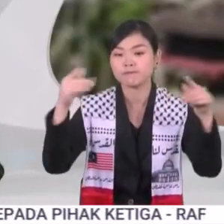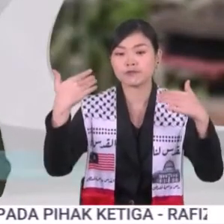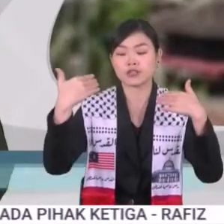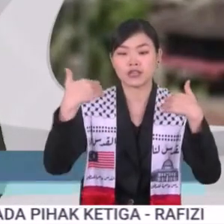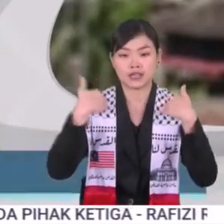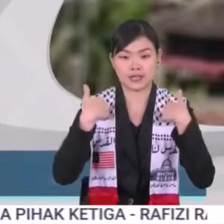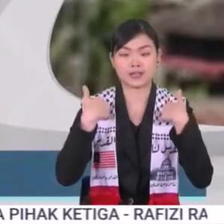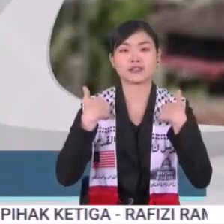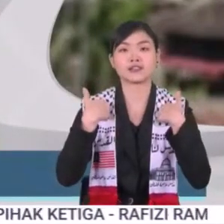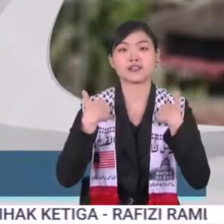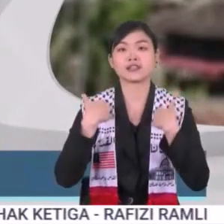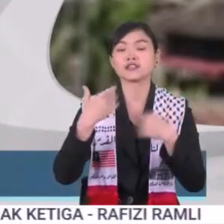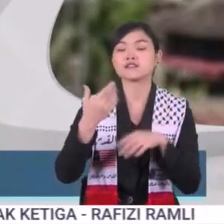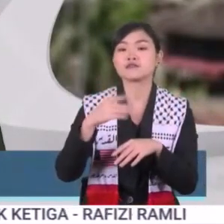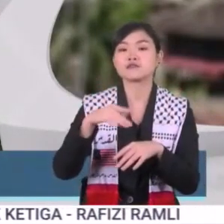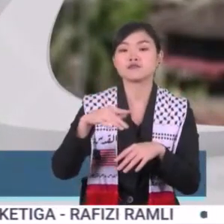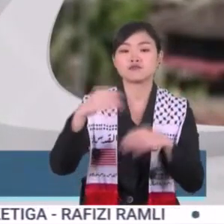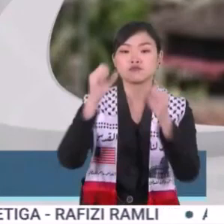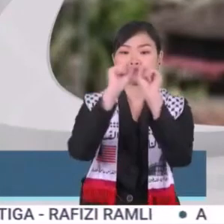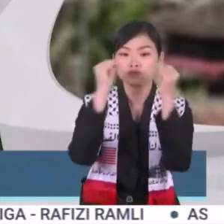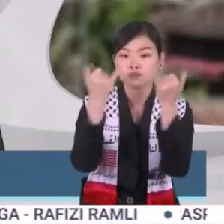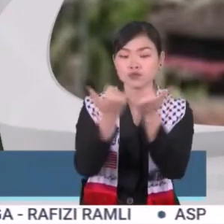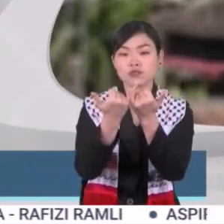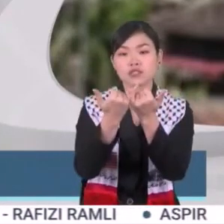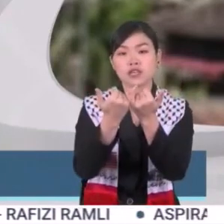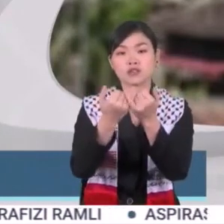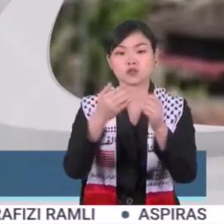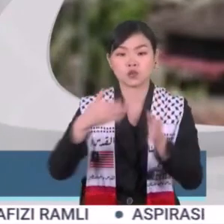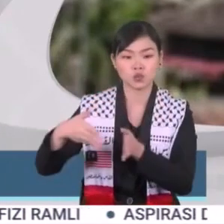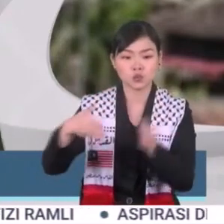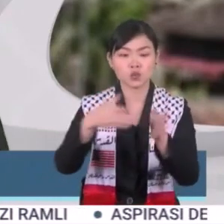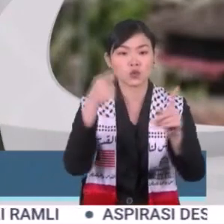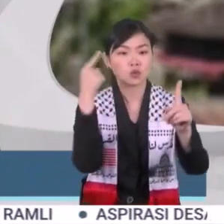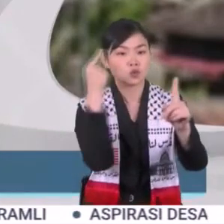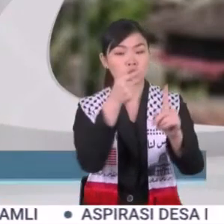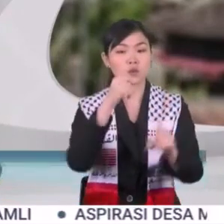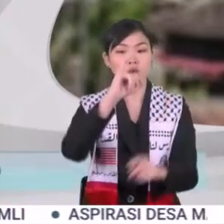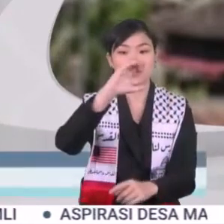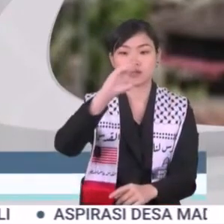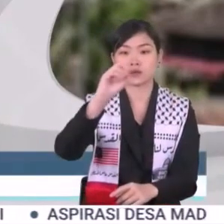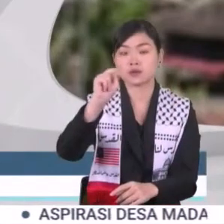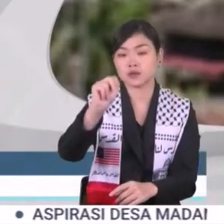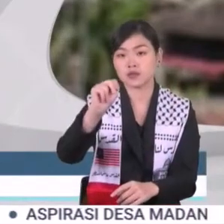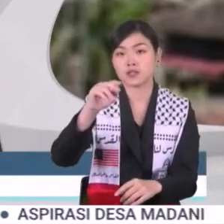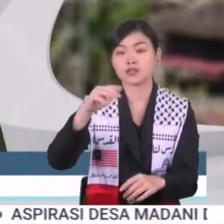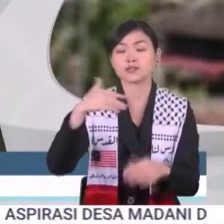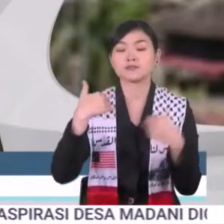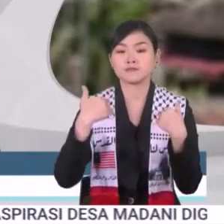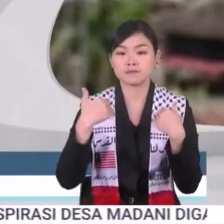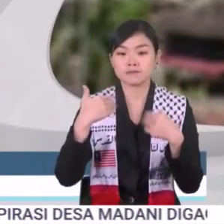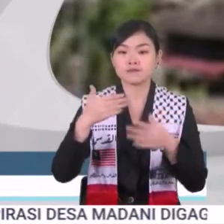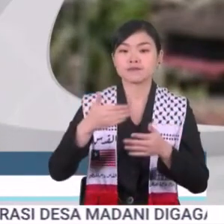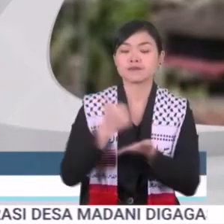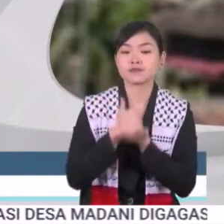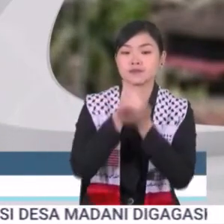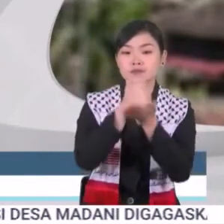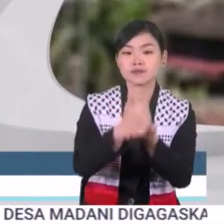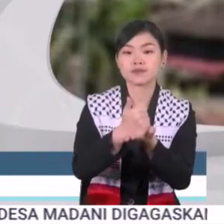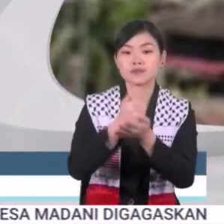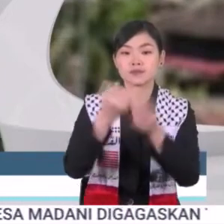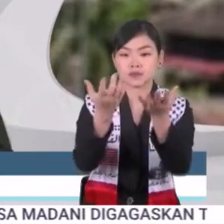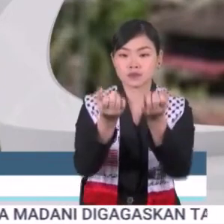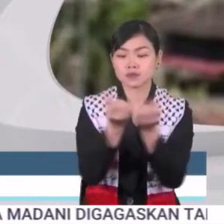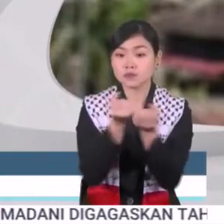Syarikat mahasiswa menerusi program road to icon program itu juga membantu 2800 mahasiswa menerusi